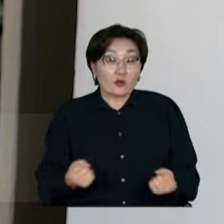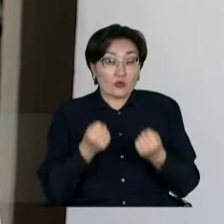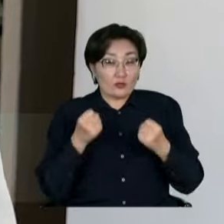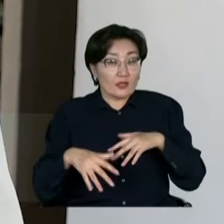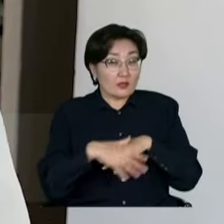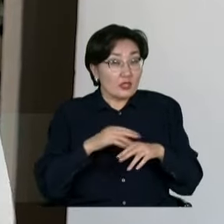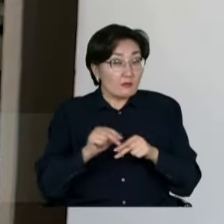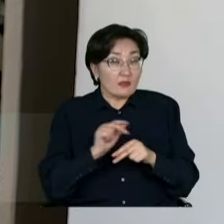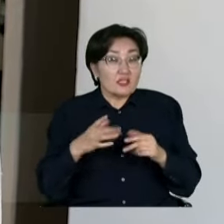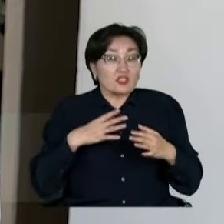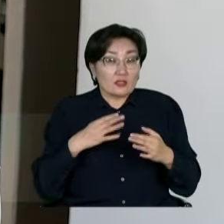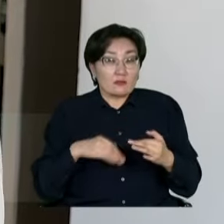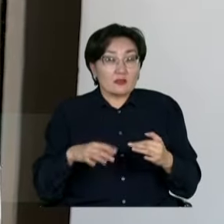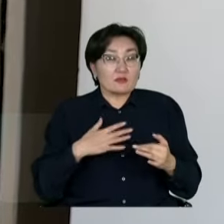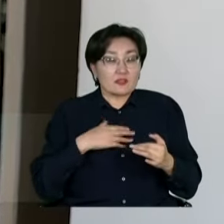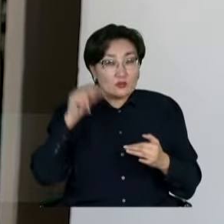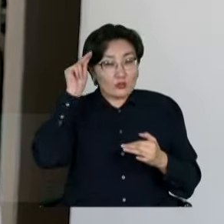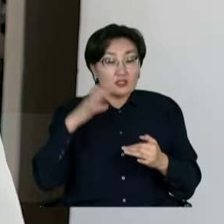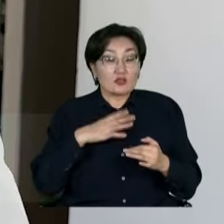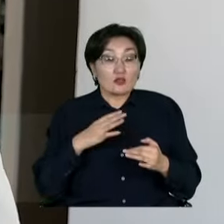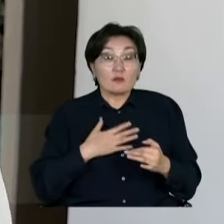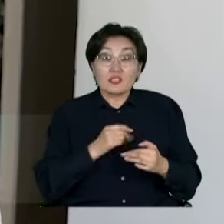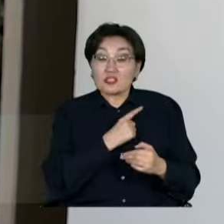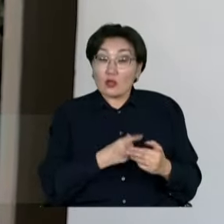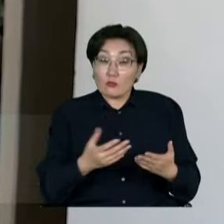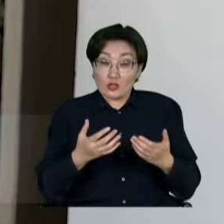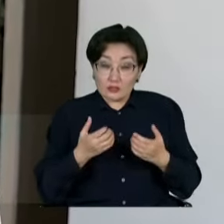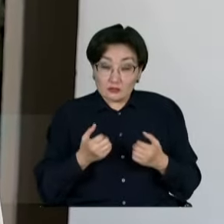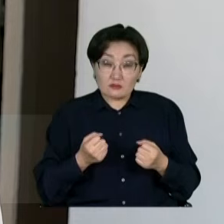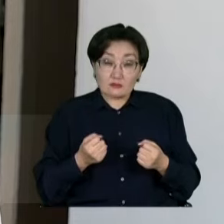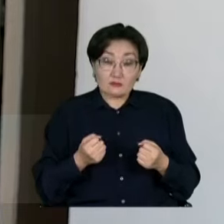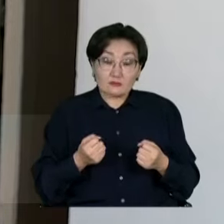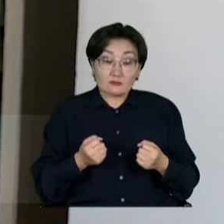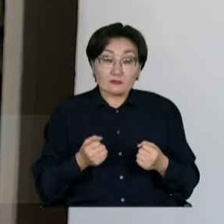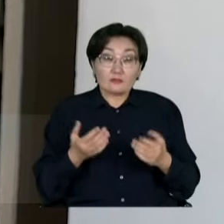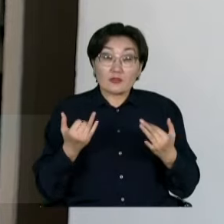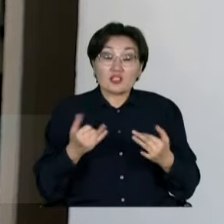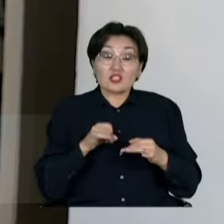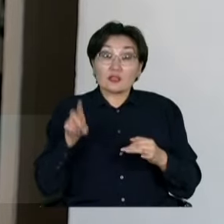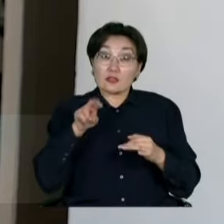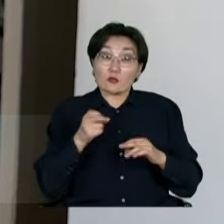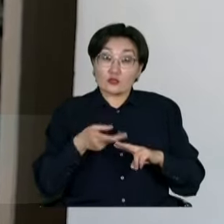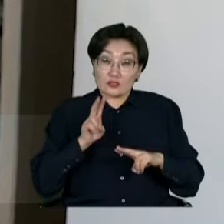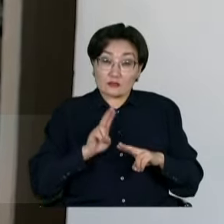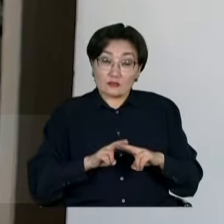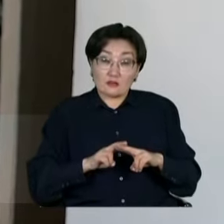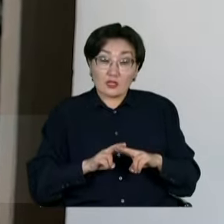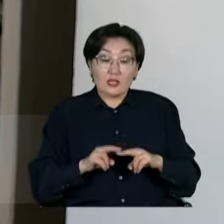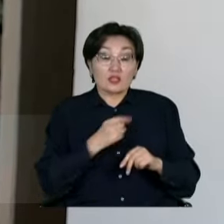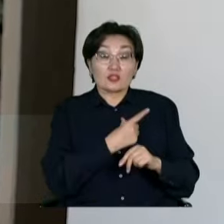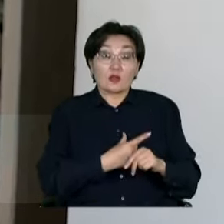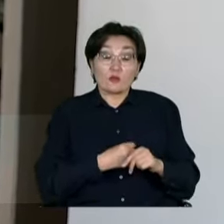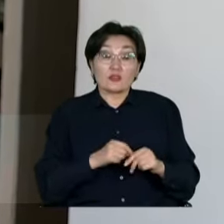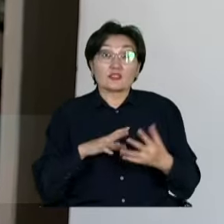не үшін біз оқыдық, не үшін біз осылайша уақытымызды құрттық? Және де осы дипломмен